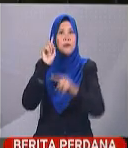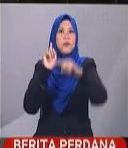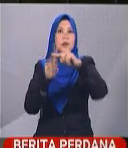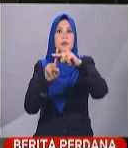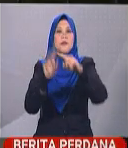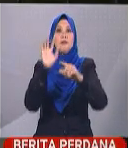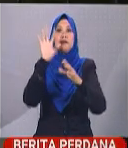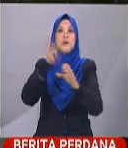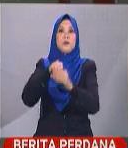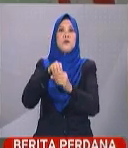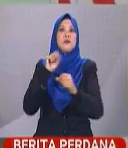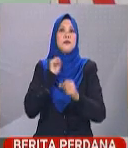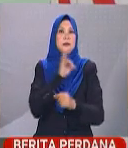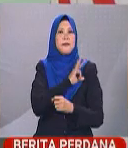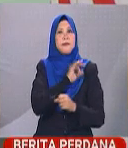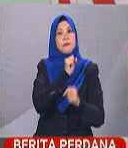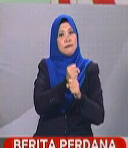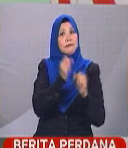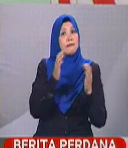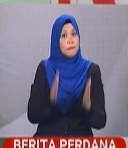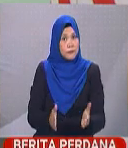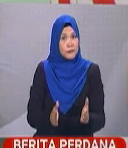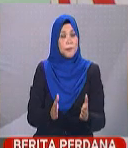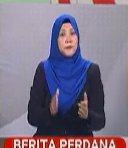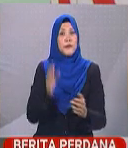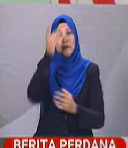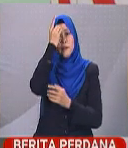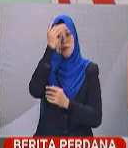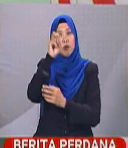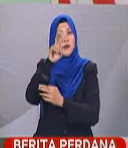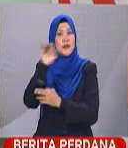semua 700 kakitangan penjara berkenaan. Datuk Seri